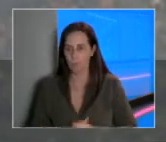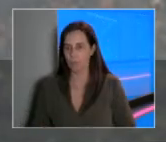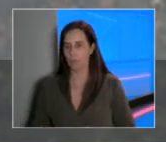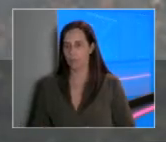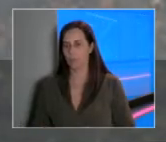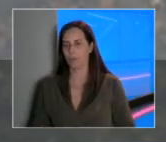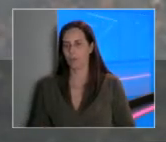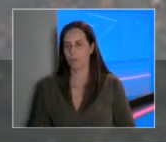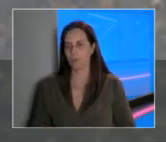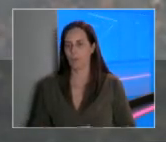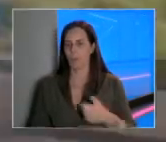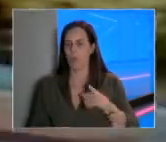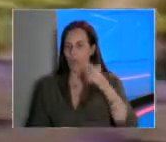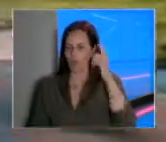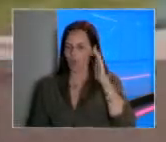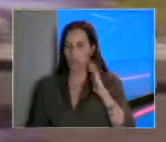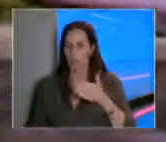רואים את